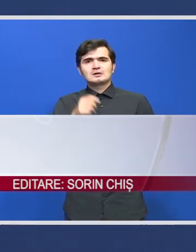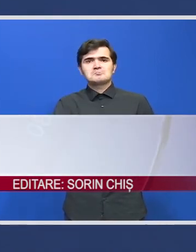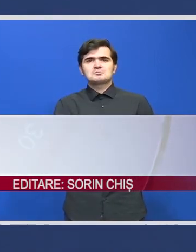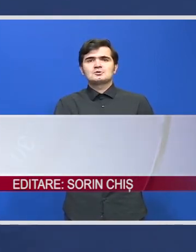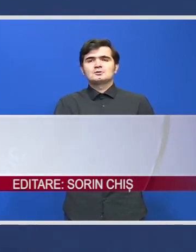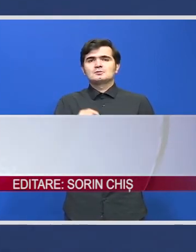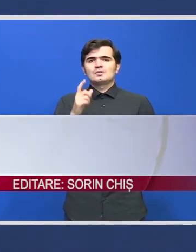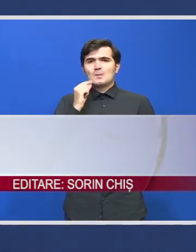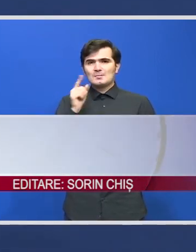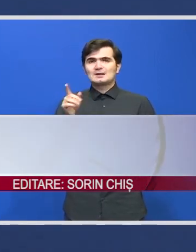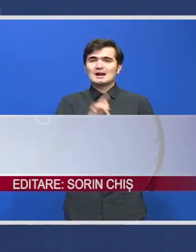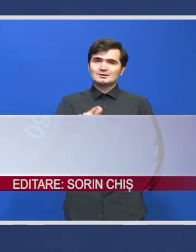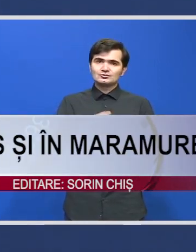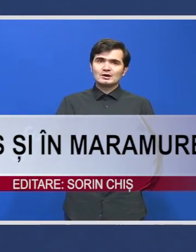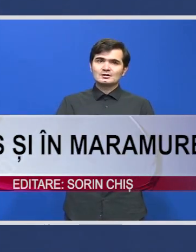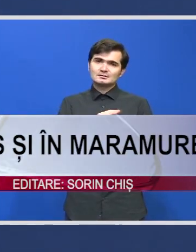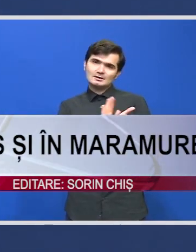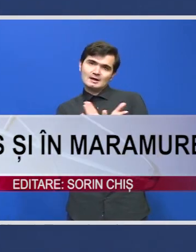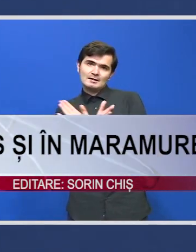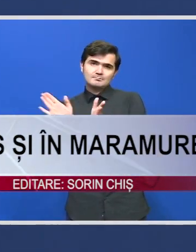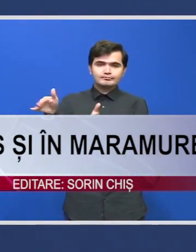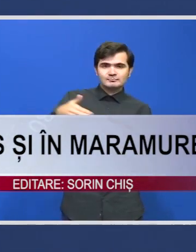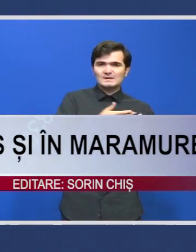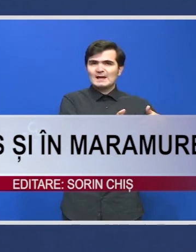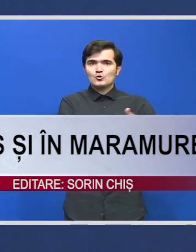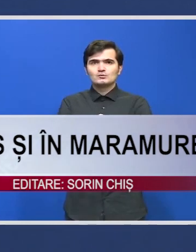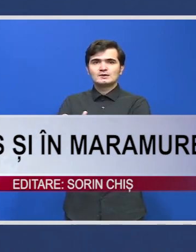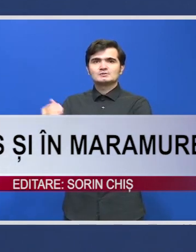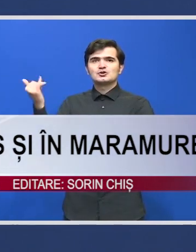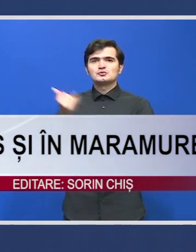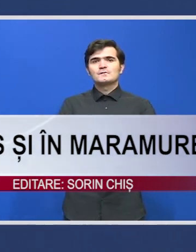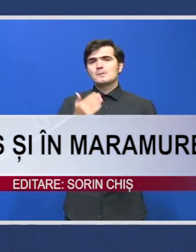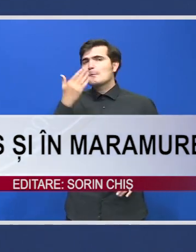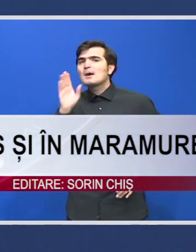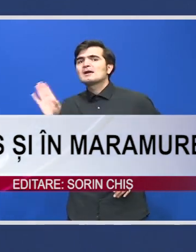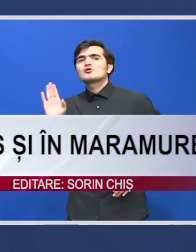care încearcă să ne deruteze și care vin cu păreri proprii, care n-au nicio bază științifică.